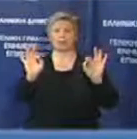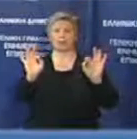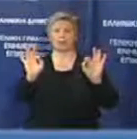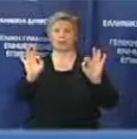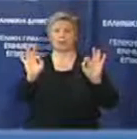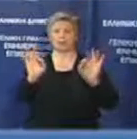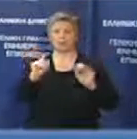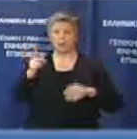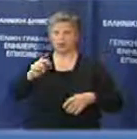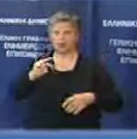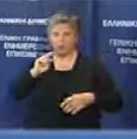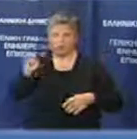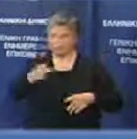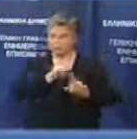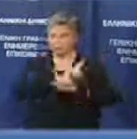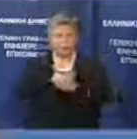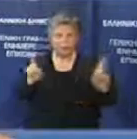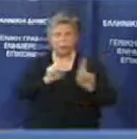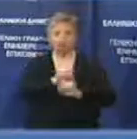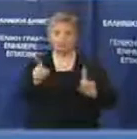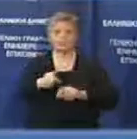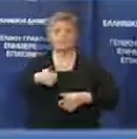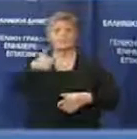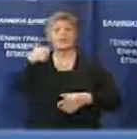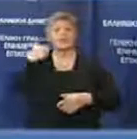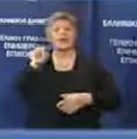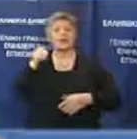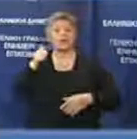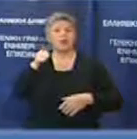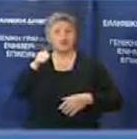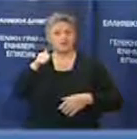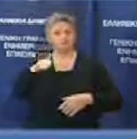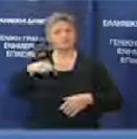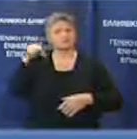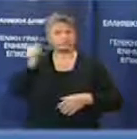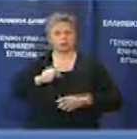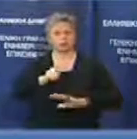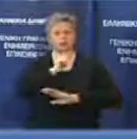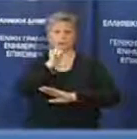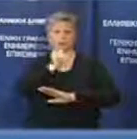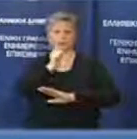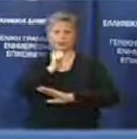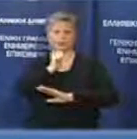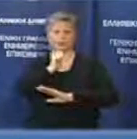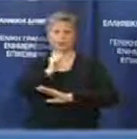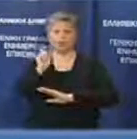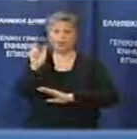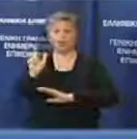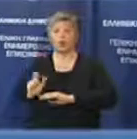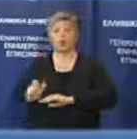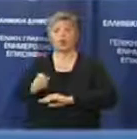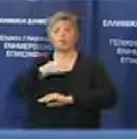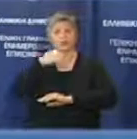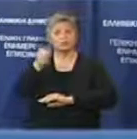Μουζάλα. Θα σας θυμίσω ότι και στη χθεσινή ακόμα μαγνητοσκοπημένη εκπομπή, ο κύριος Μουζάλας χρησιμοποίησε